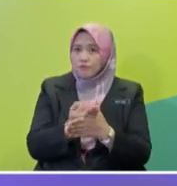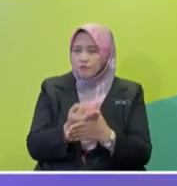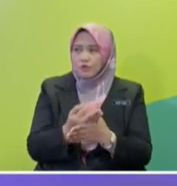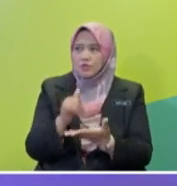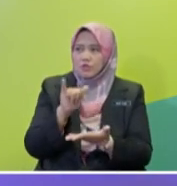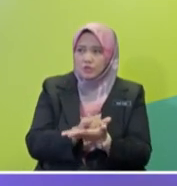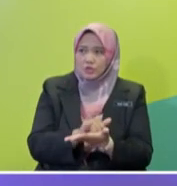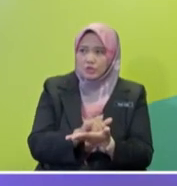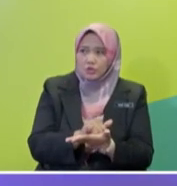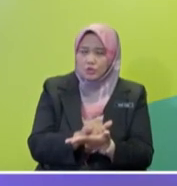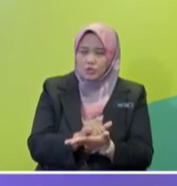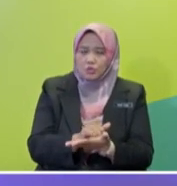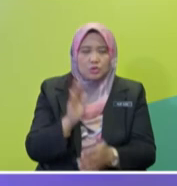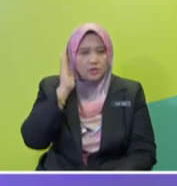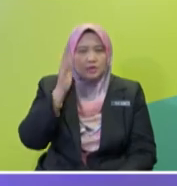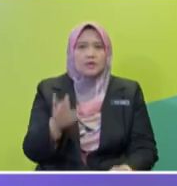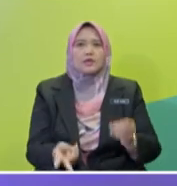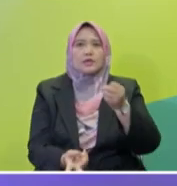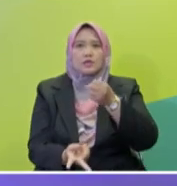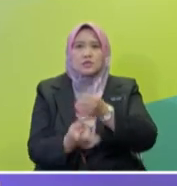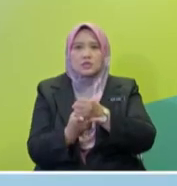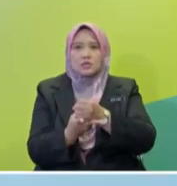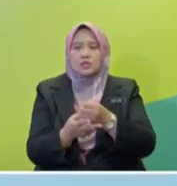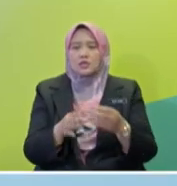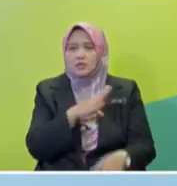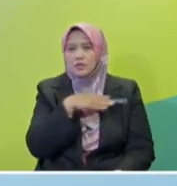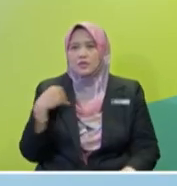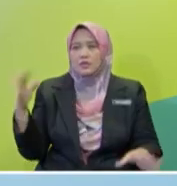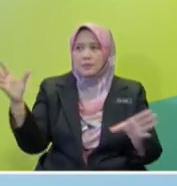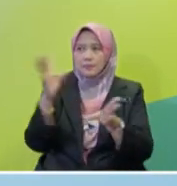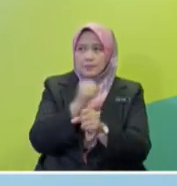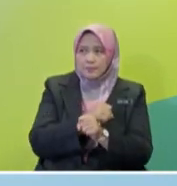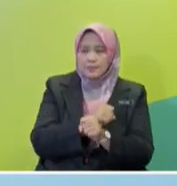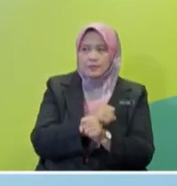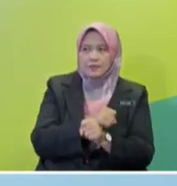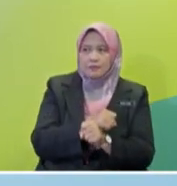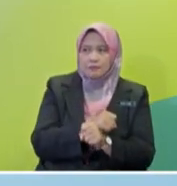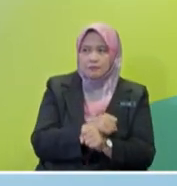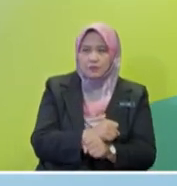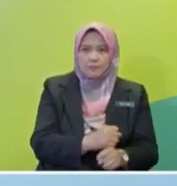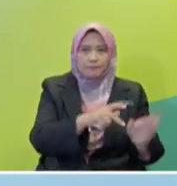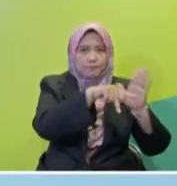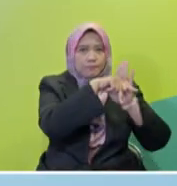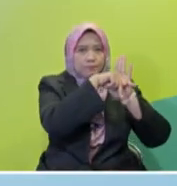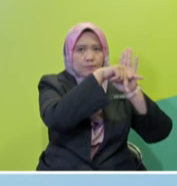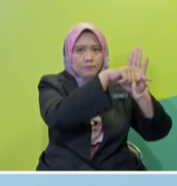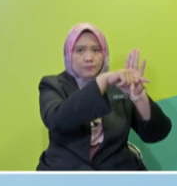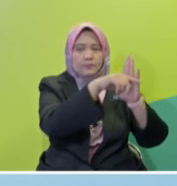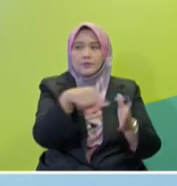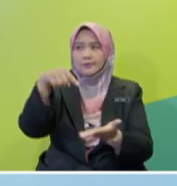kita kasih dan kita akan dapat paparan seperti Kenapa saya suka bersukai